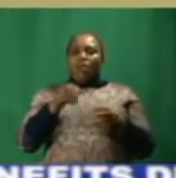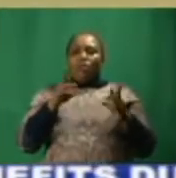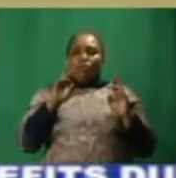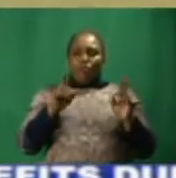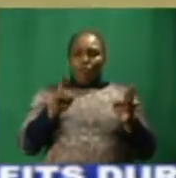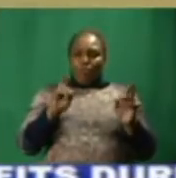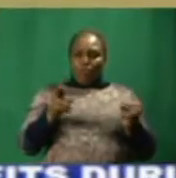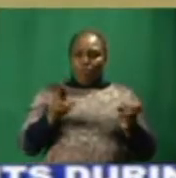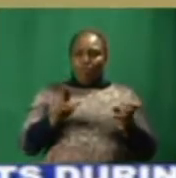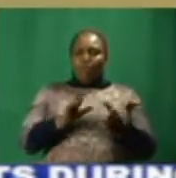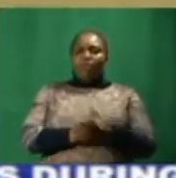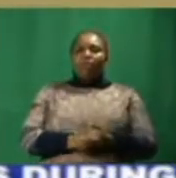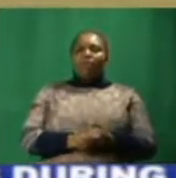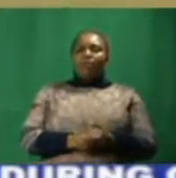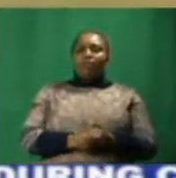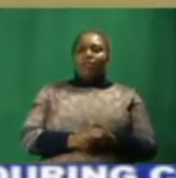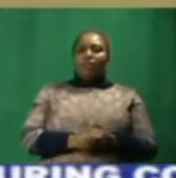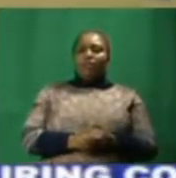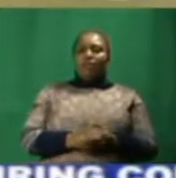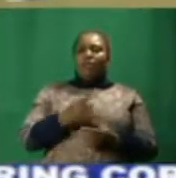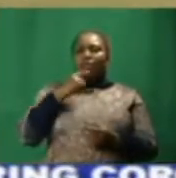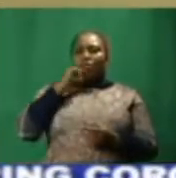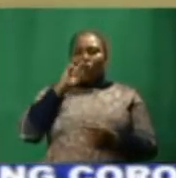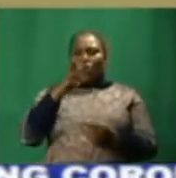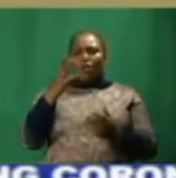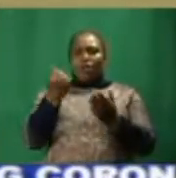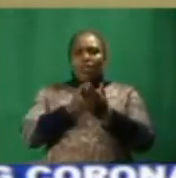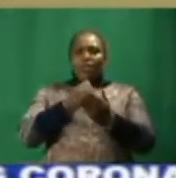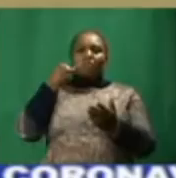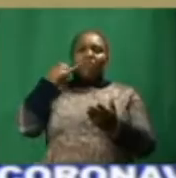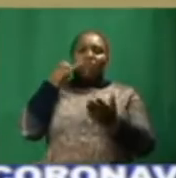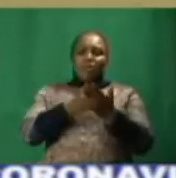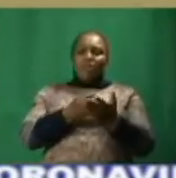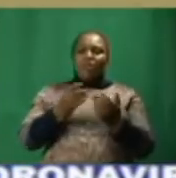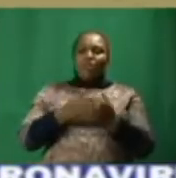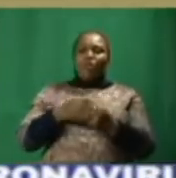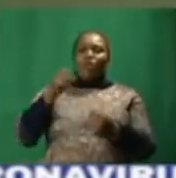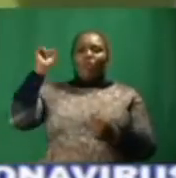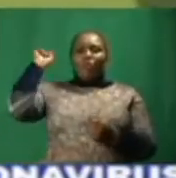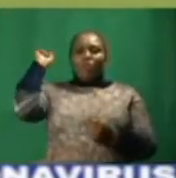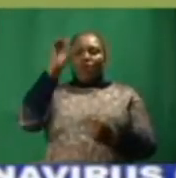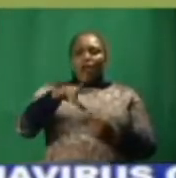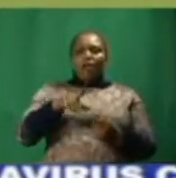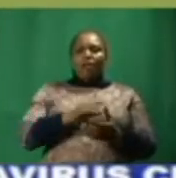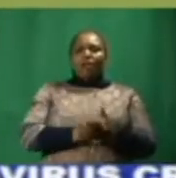ukuthi batayitfola imvume yokuthi bachubeke nekudlala.